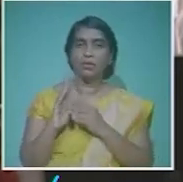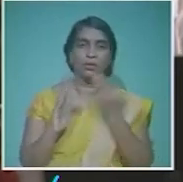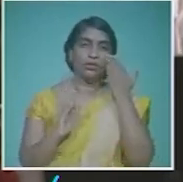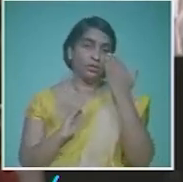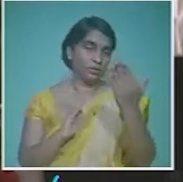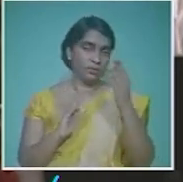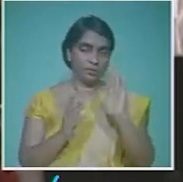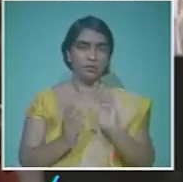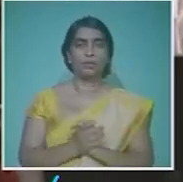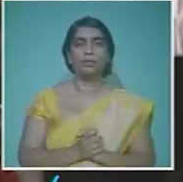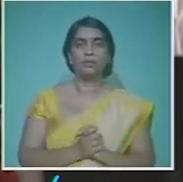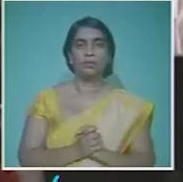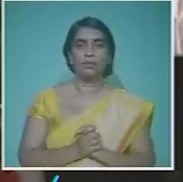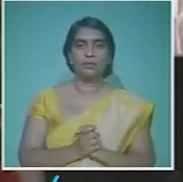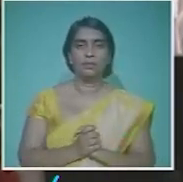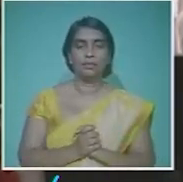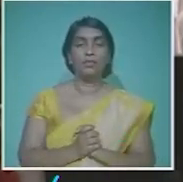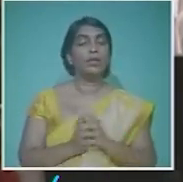දැකපු තත්ත්වය.